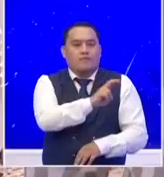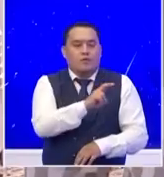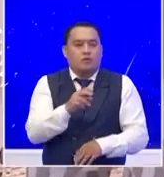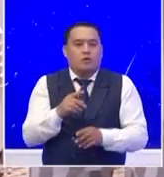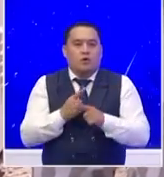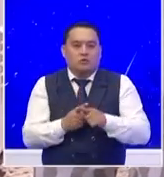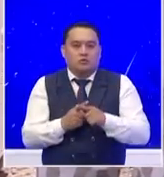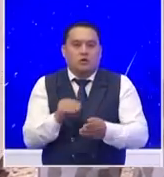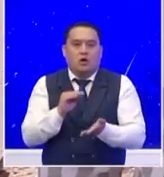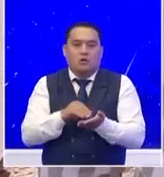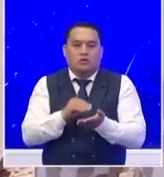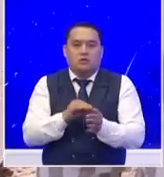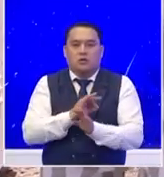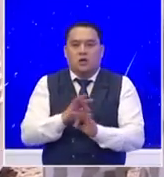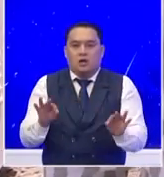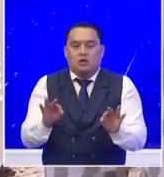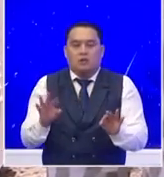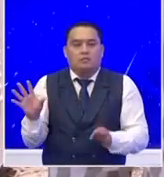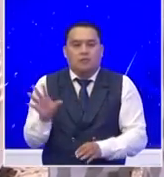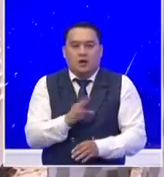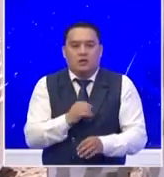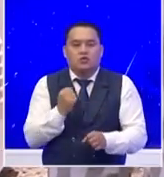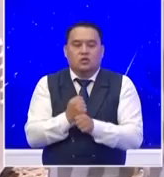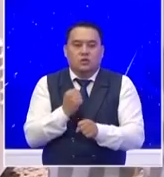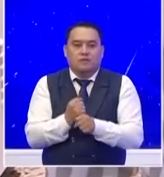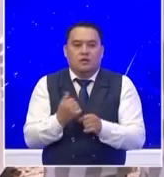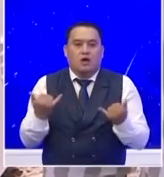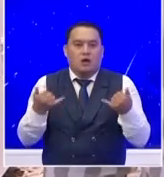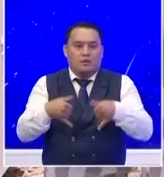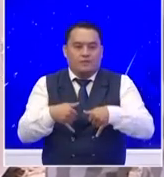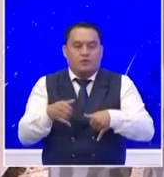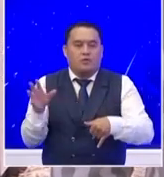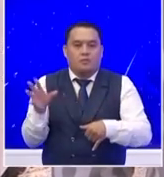бағалады. Өз горизонтальный армирование делать, это сердечник заливаем, да?